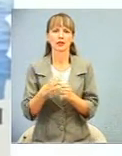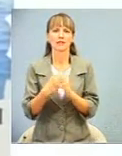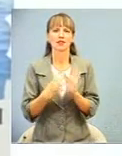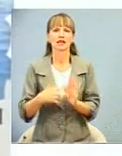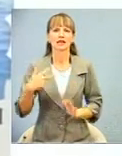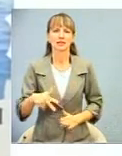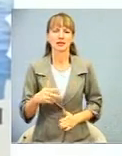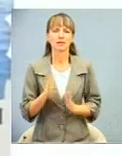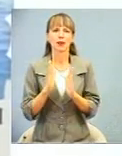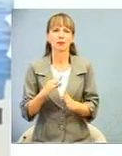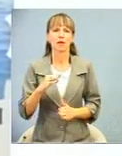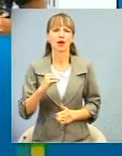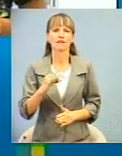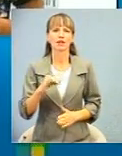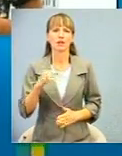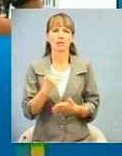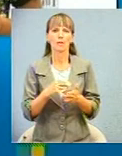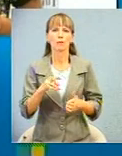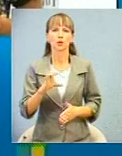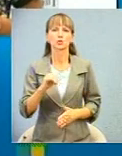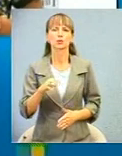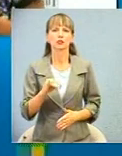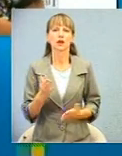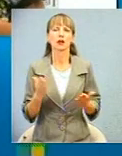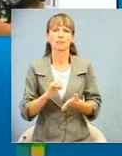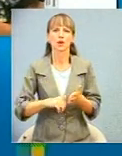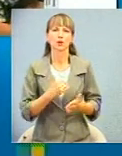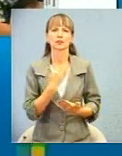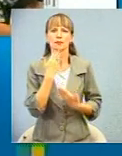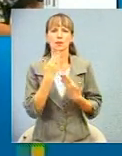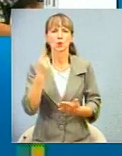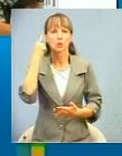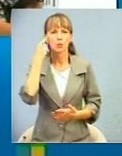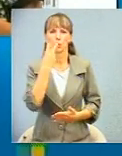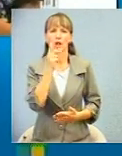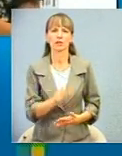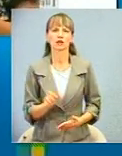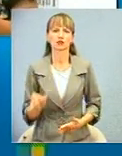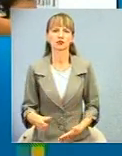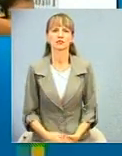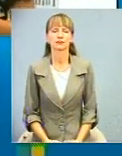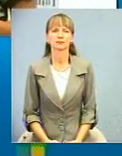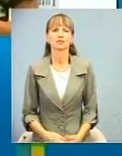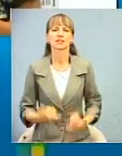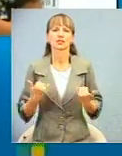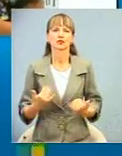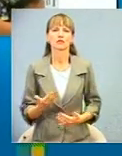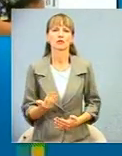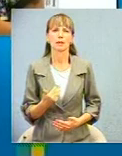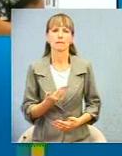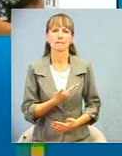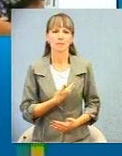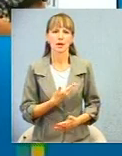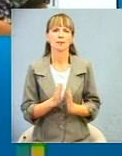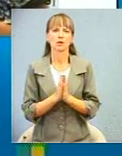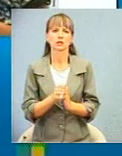ефірі програми «По суті». Світлано. Тоню, а з якого приводу хочете запитати думку глядачів? Сьогодні ми закликаємо